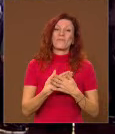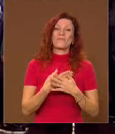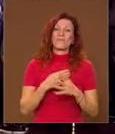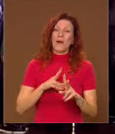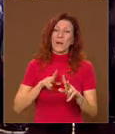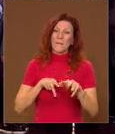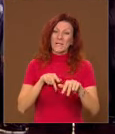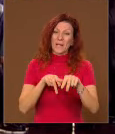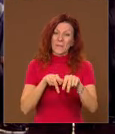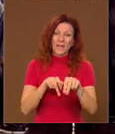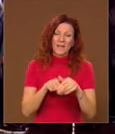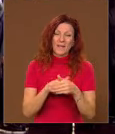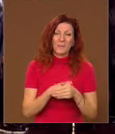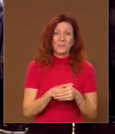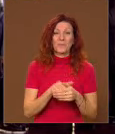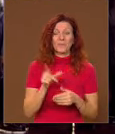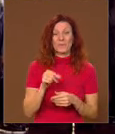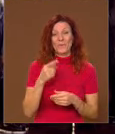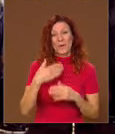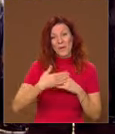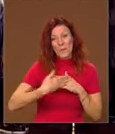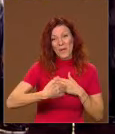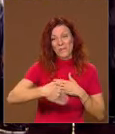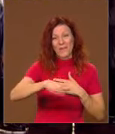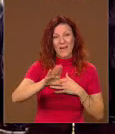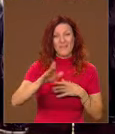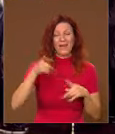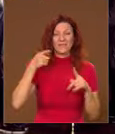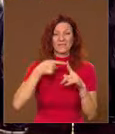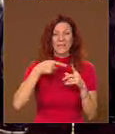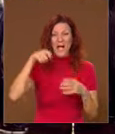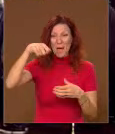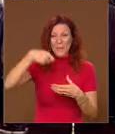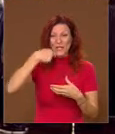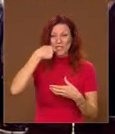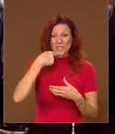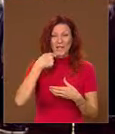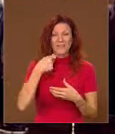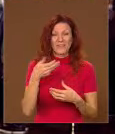с което се преминава и към причастяването на